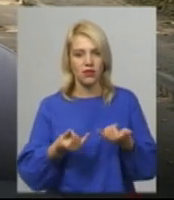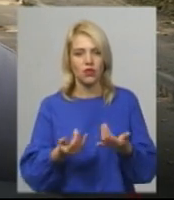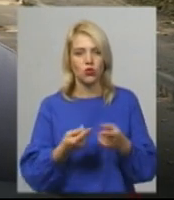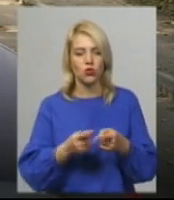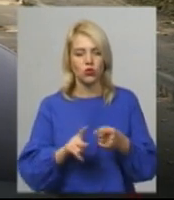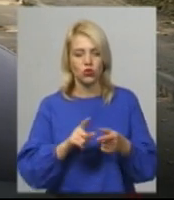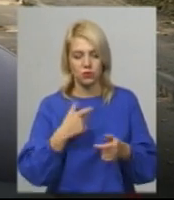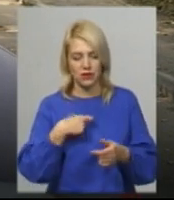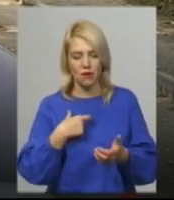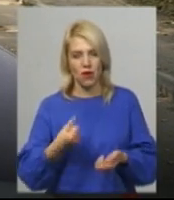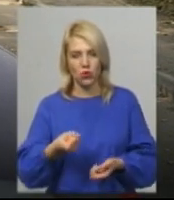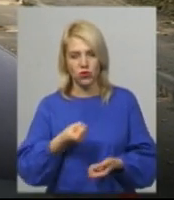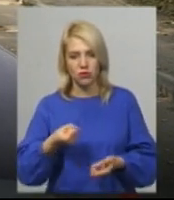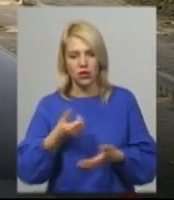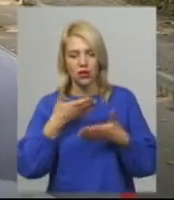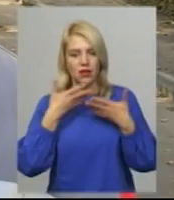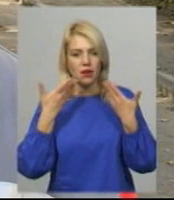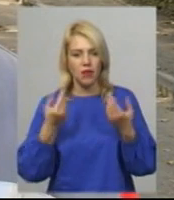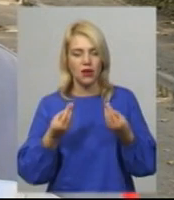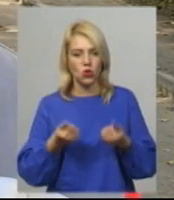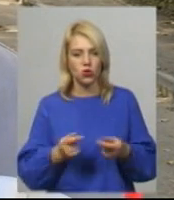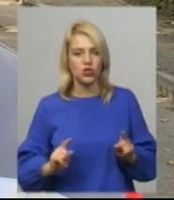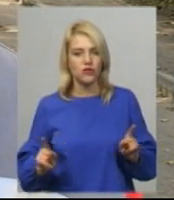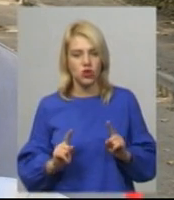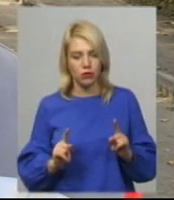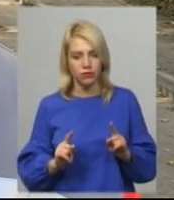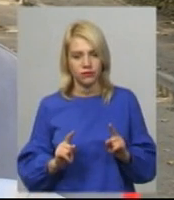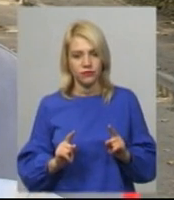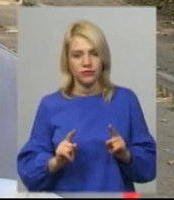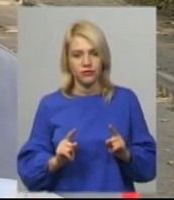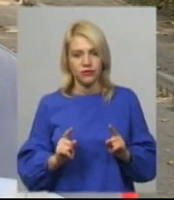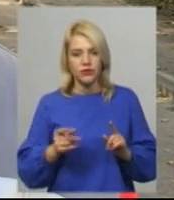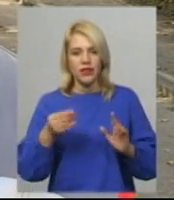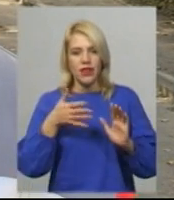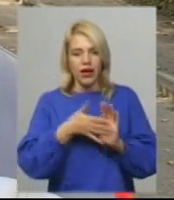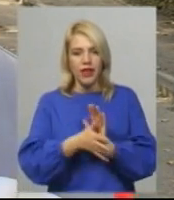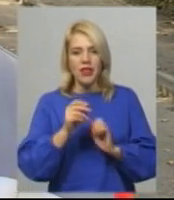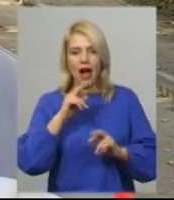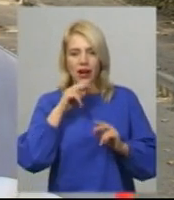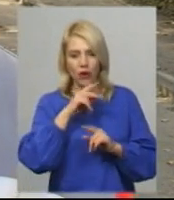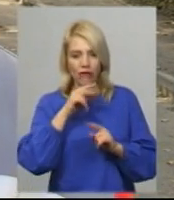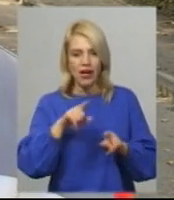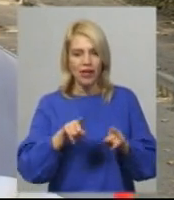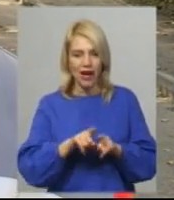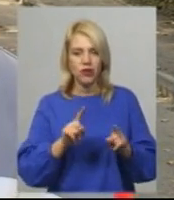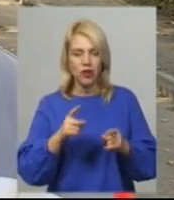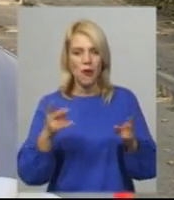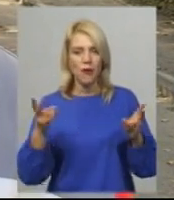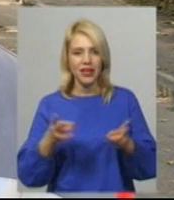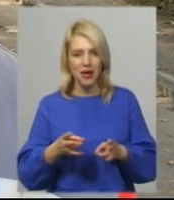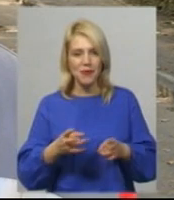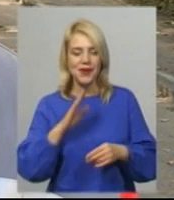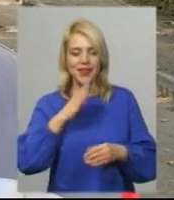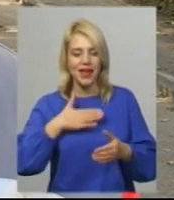себе утримувати. І немає коштів, щоб затрати на лікування також. Тому і потребуємо